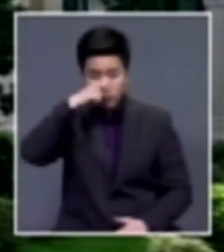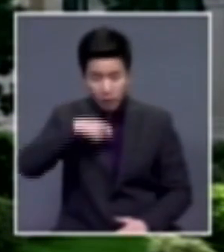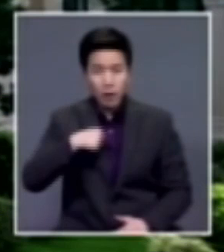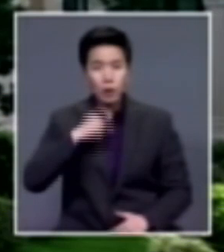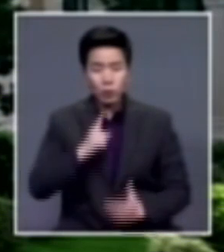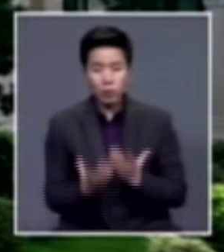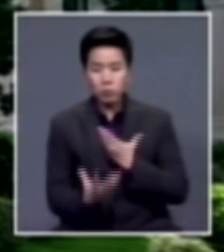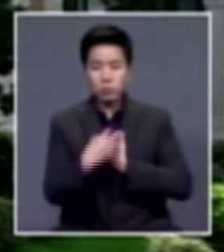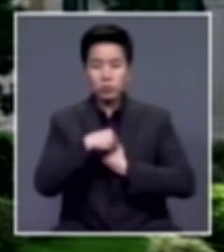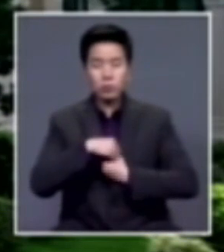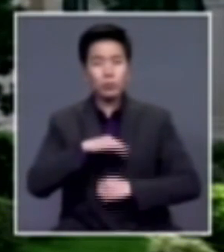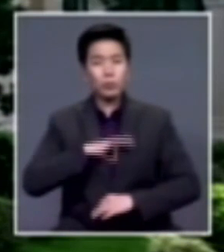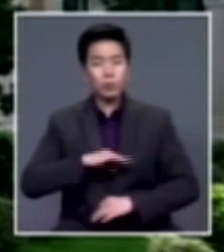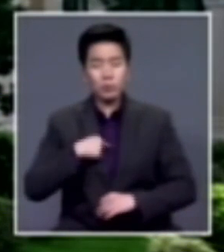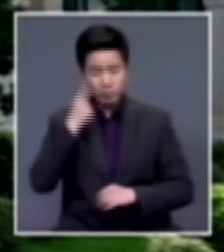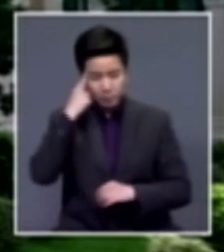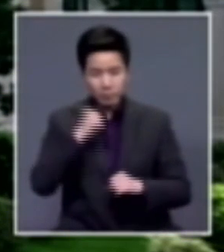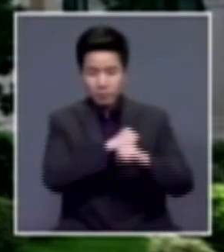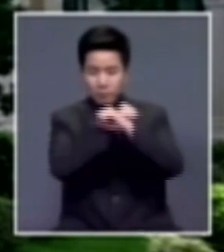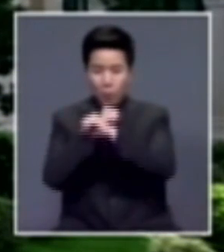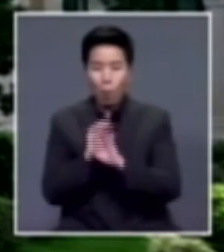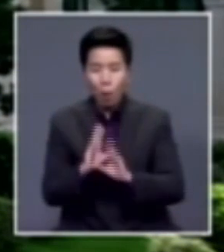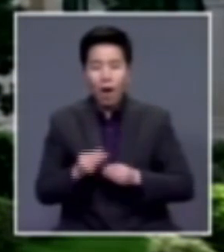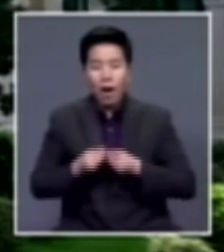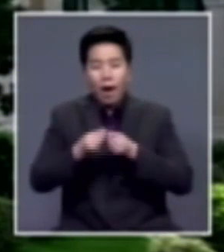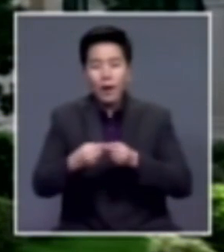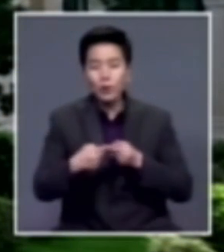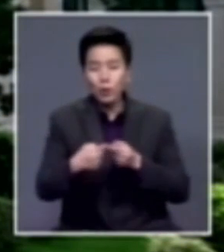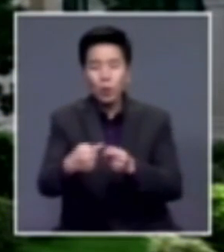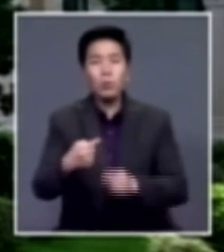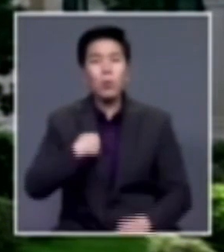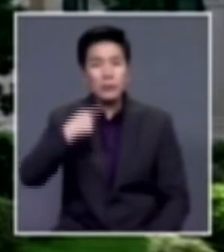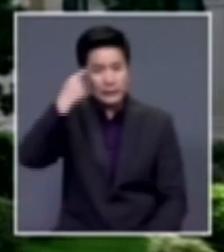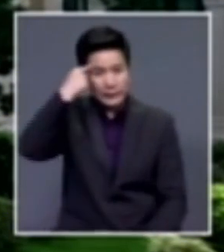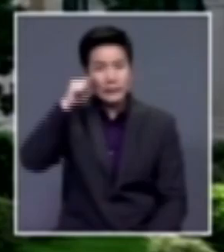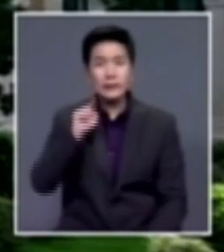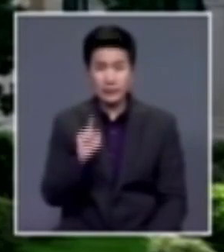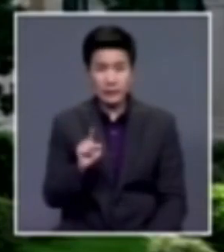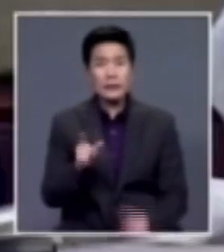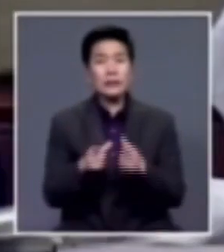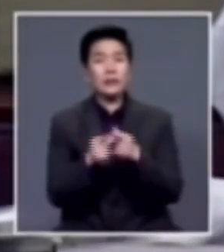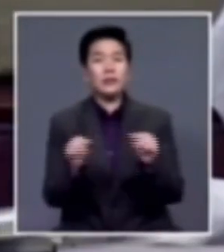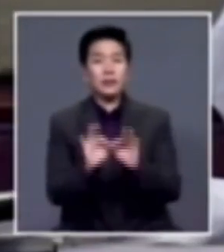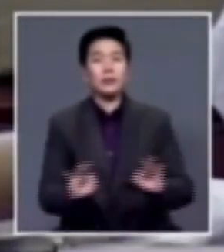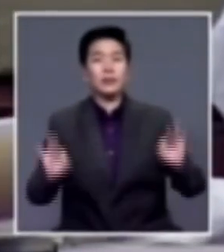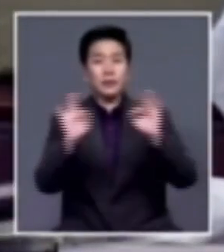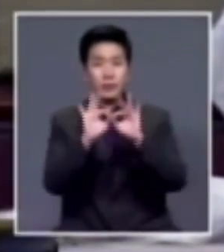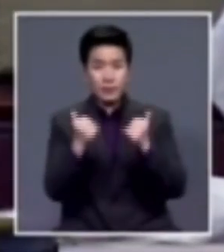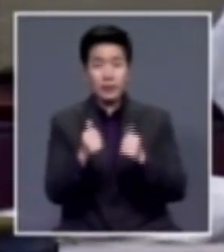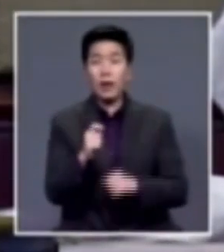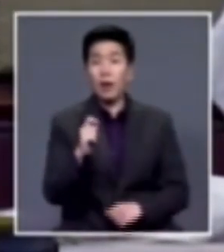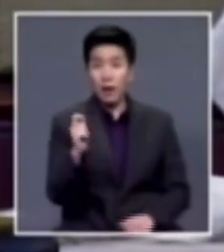ควรได้ตระหนักช่วยกันอนุรักษ์ไว้เป็นสมบัติให้ลูกหลานของเราสืบไปนะครับอันนี้ผมคิดว่าเป็นเรื่องที่เราควรจะทำนะครับสำหรับในบ